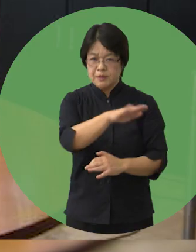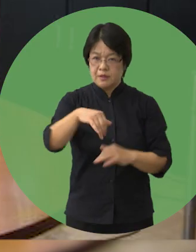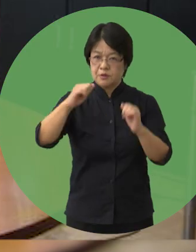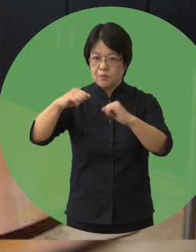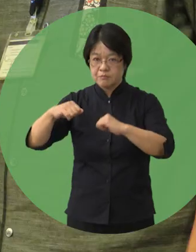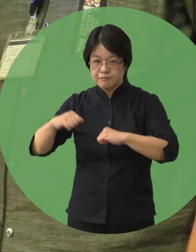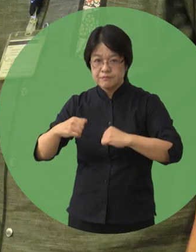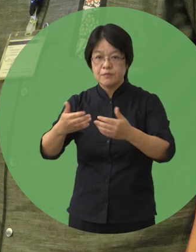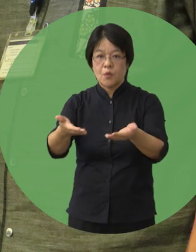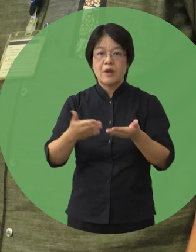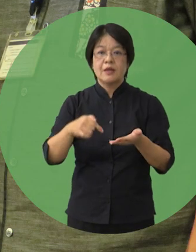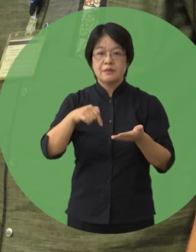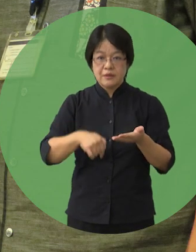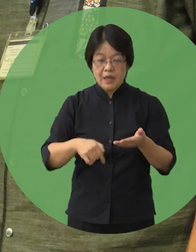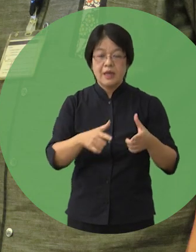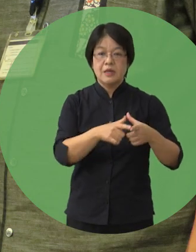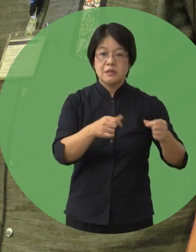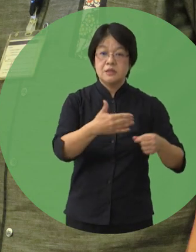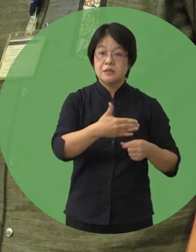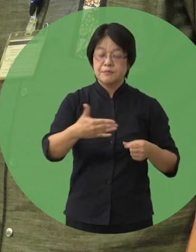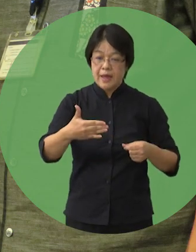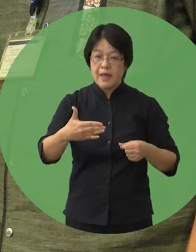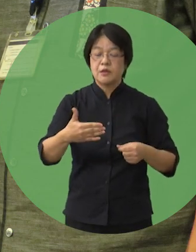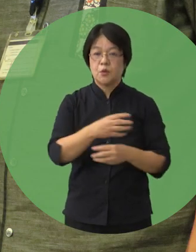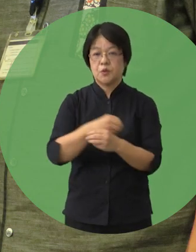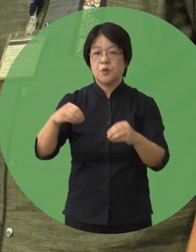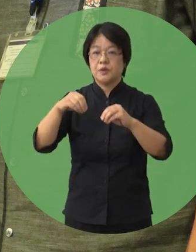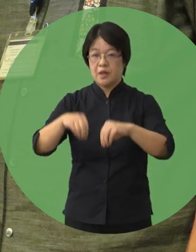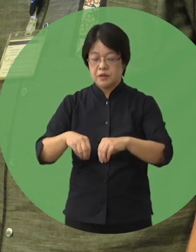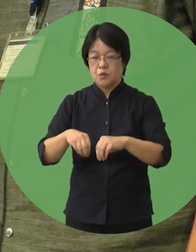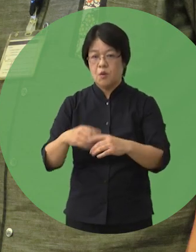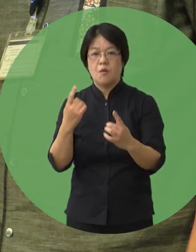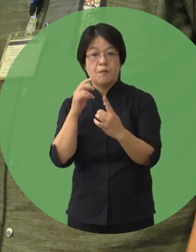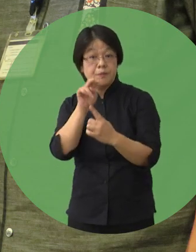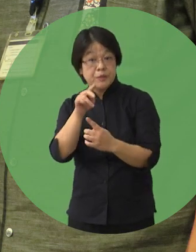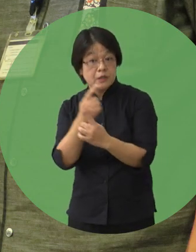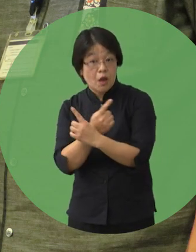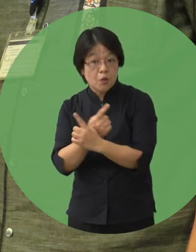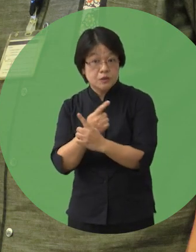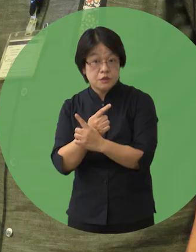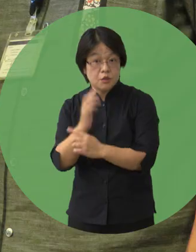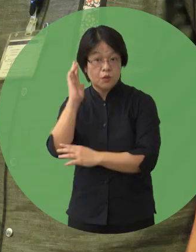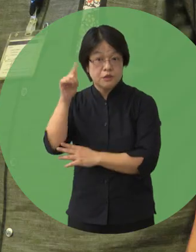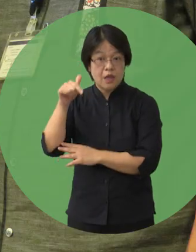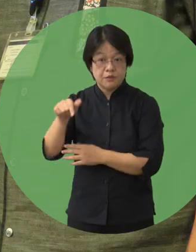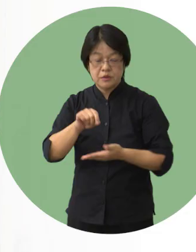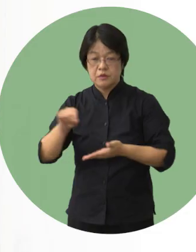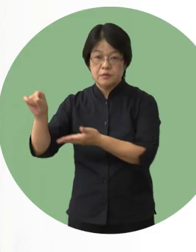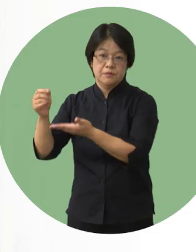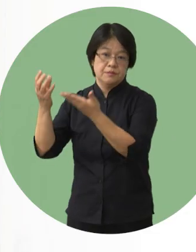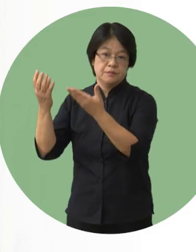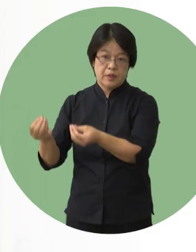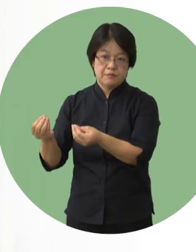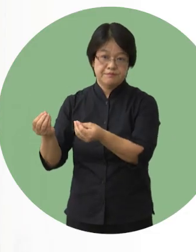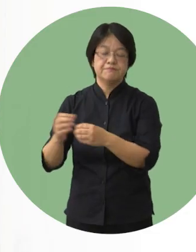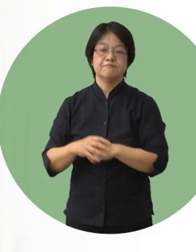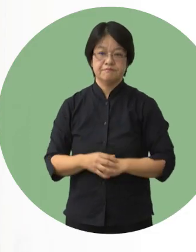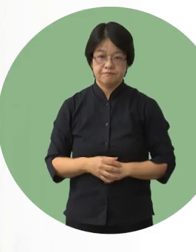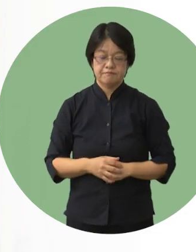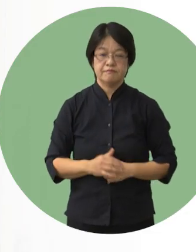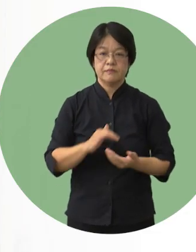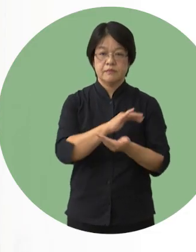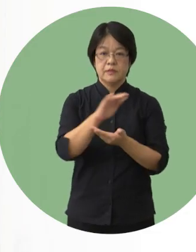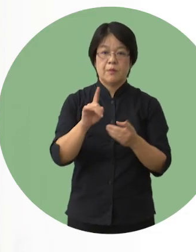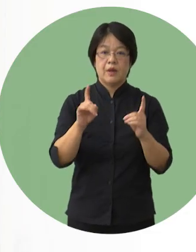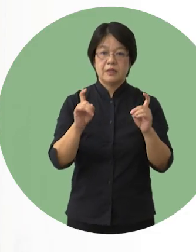議され、日米地位協定の抜本的な見直しを政府に求めました。玉城知事によると